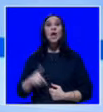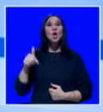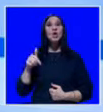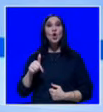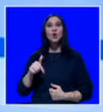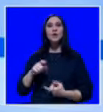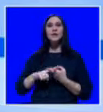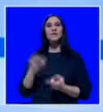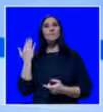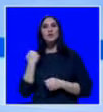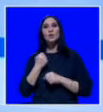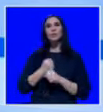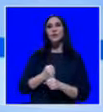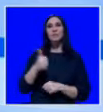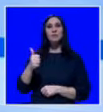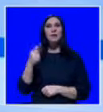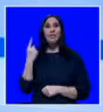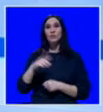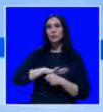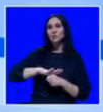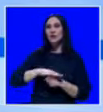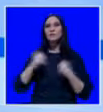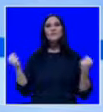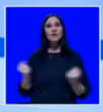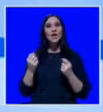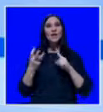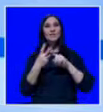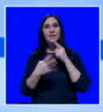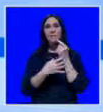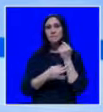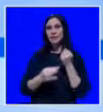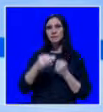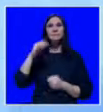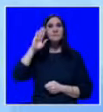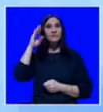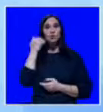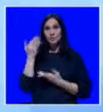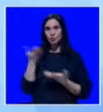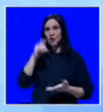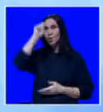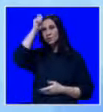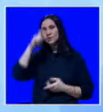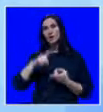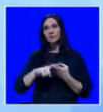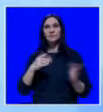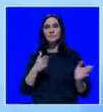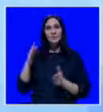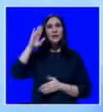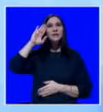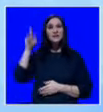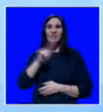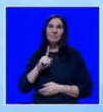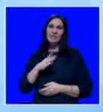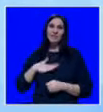Георги Кадиев, бивш депутат от БСП, един от учредителите на движение 3 март. Здравейте и добре дошли, господин Кадиев. Здравейте, аз не съм